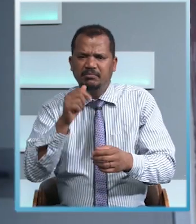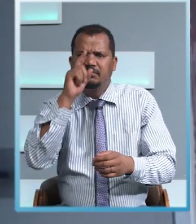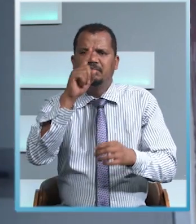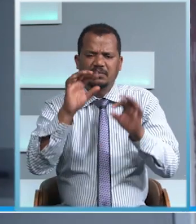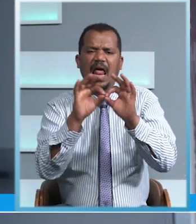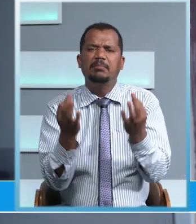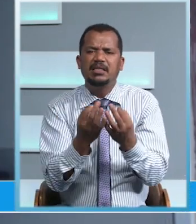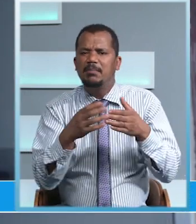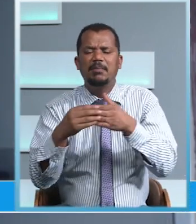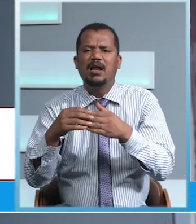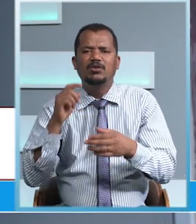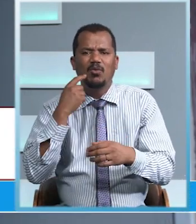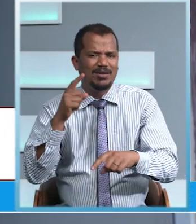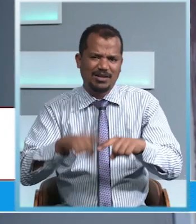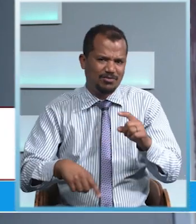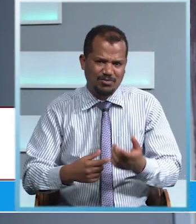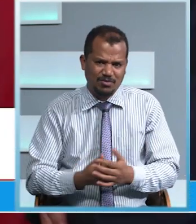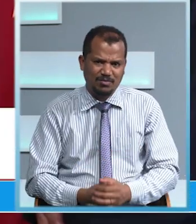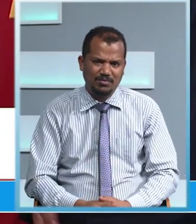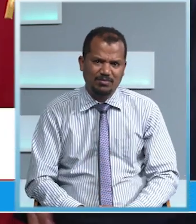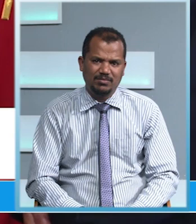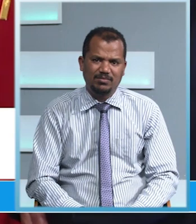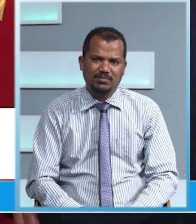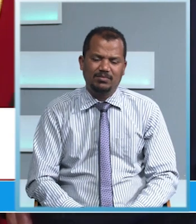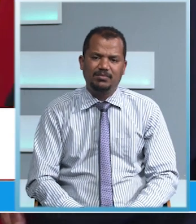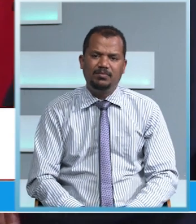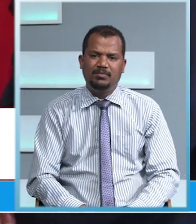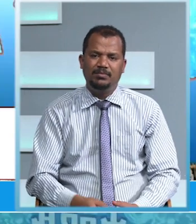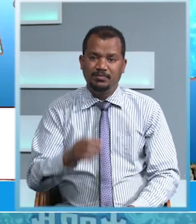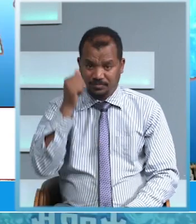ቤተሰብ እንኳን ልጅ ወልዶ ያሳድጋሉ ለማለት የሚያሰጋ ነው።